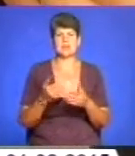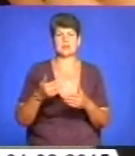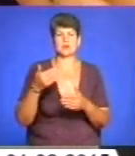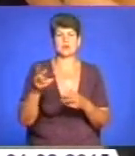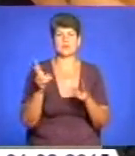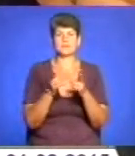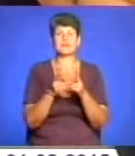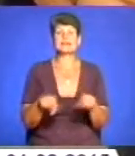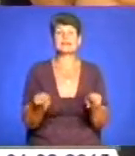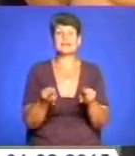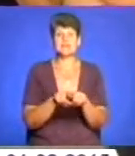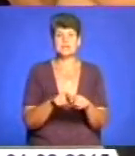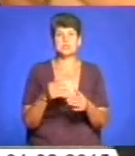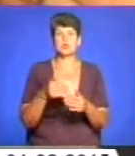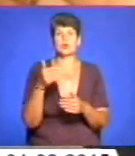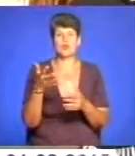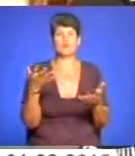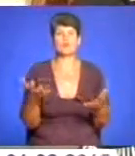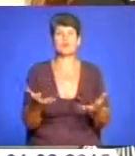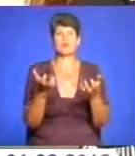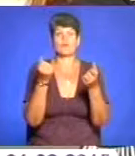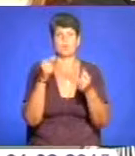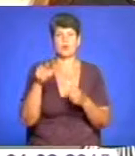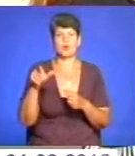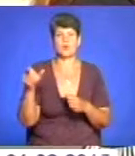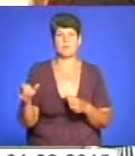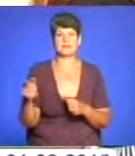Такий же крок назустріч врятував би і громади